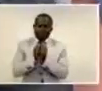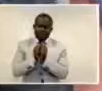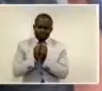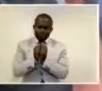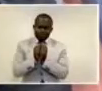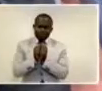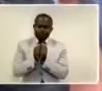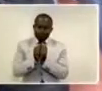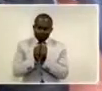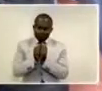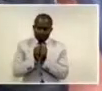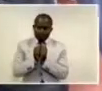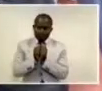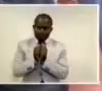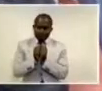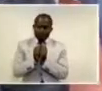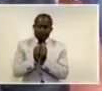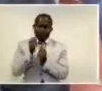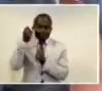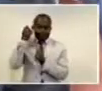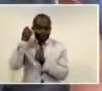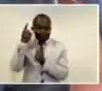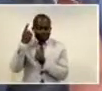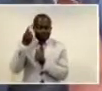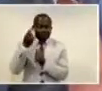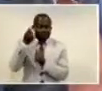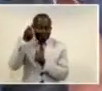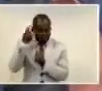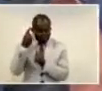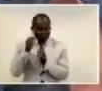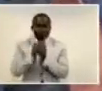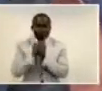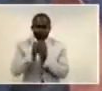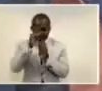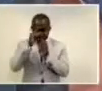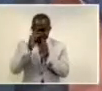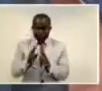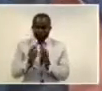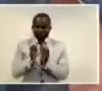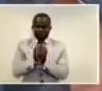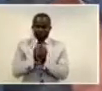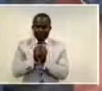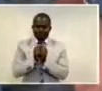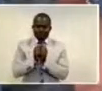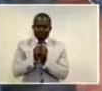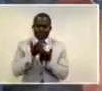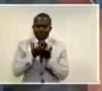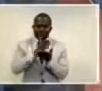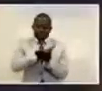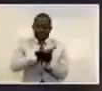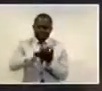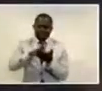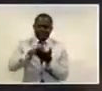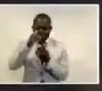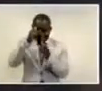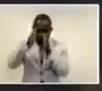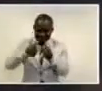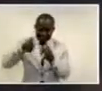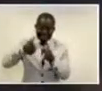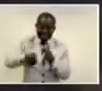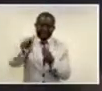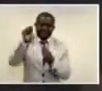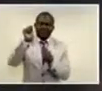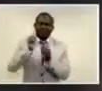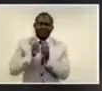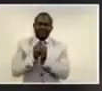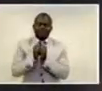wabyumvise cyangwa ntushaka kubyumva oya nabyumvise ndabisaba imbabazi ubukurikirizo iyo ngibyo rero